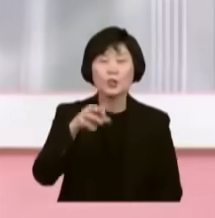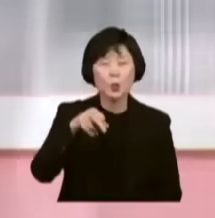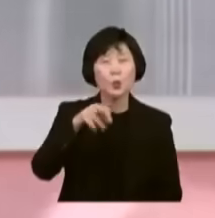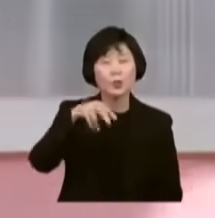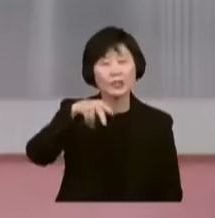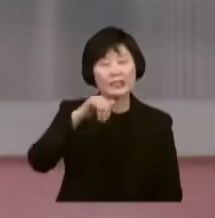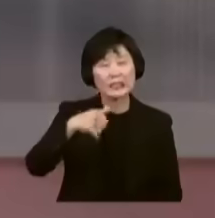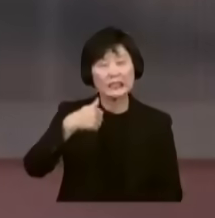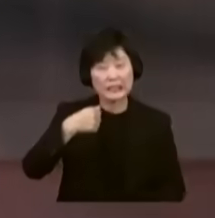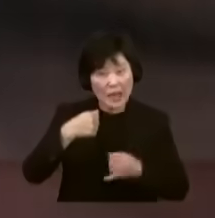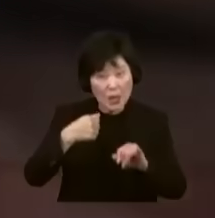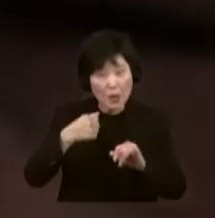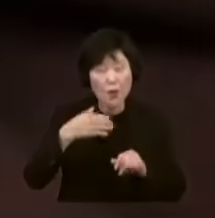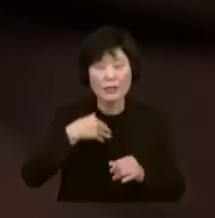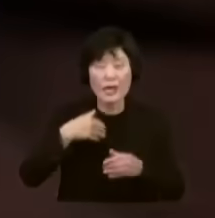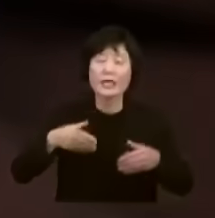주님께 제일 감사해.